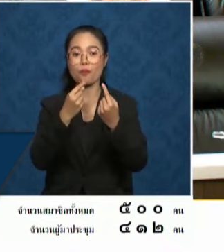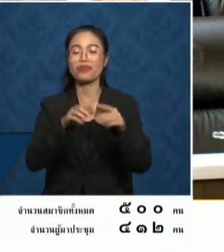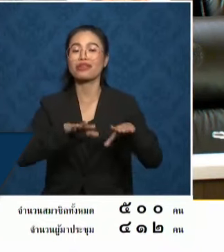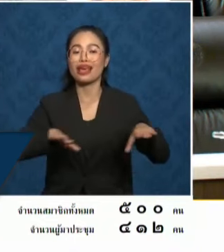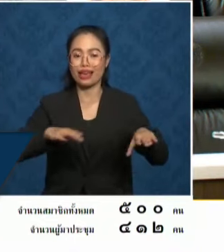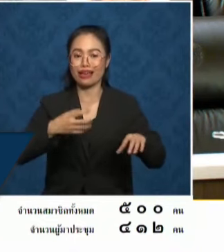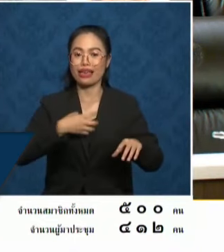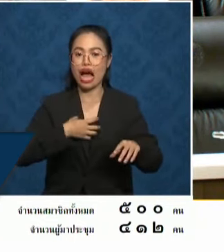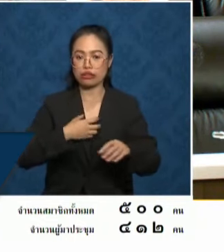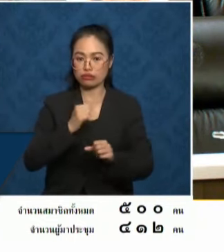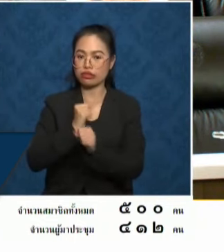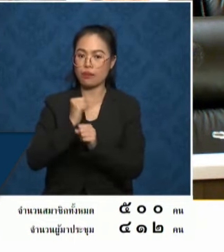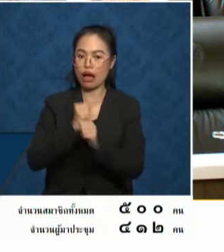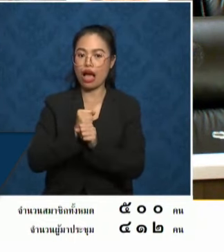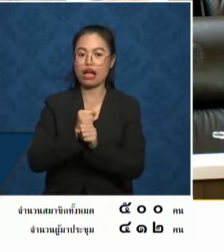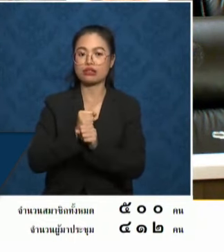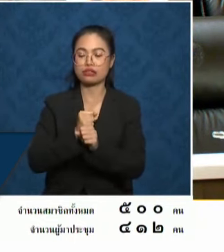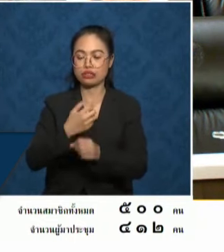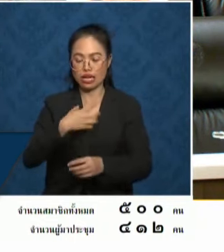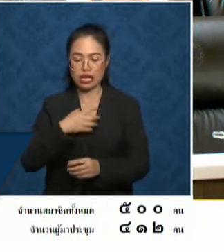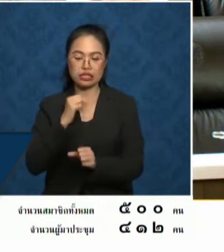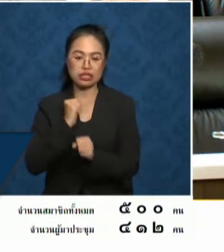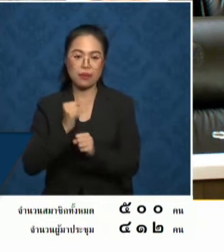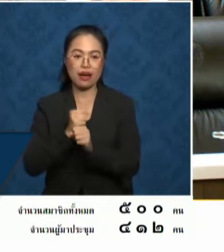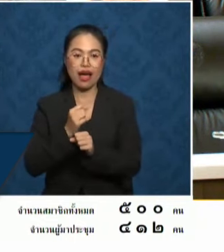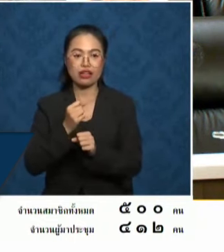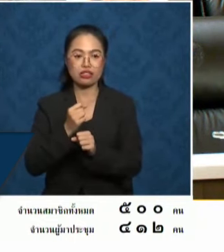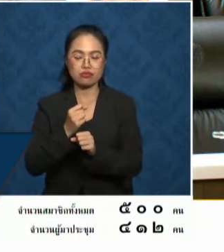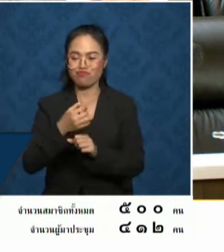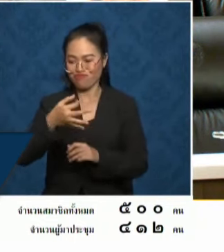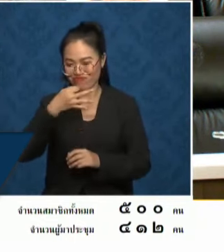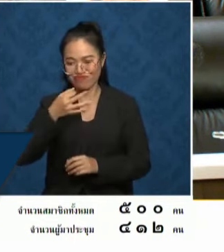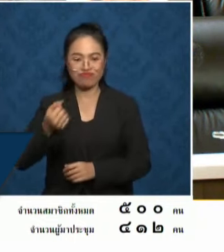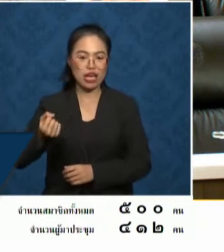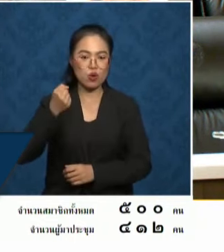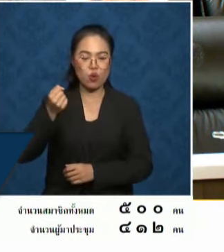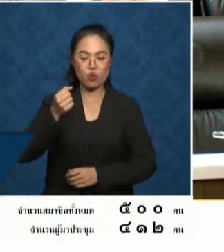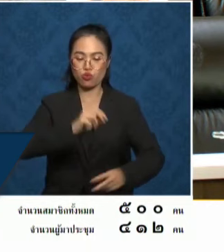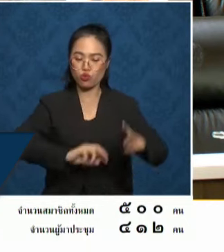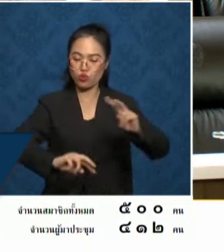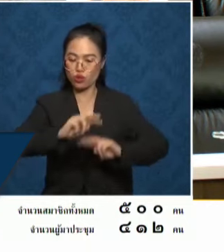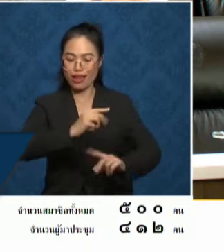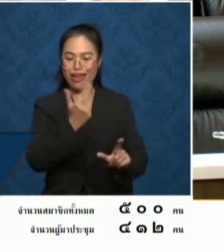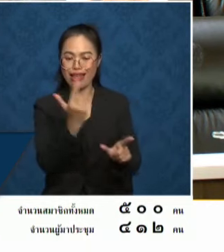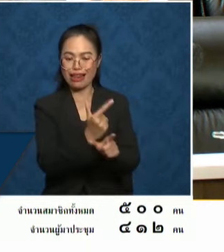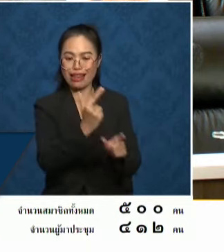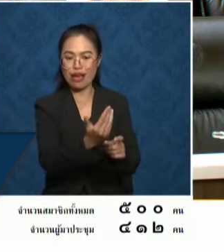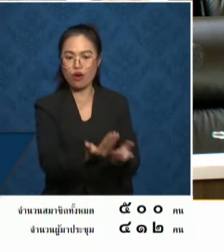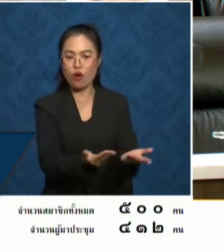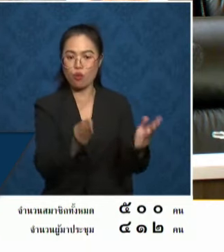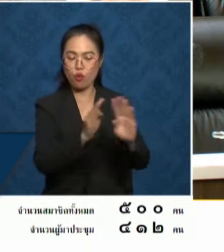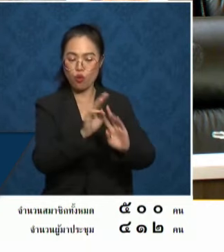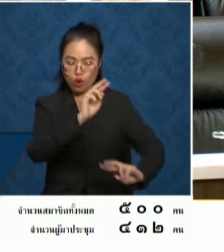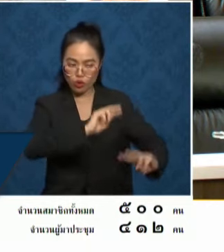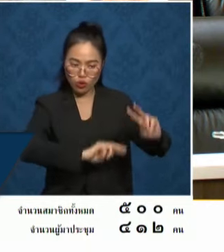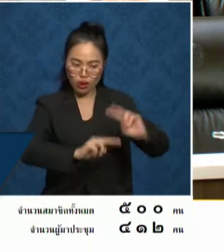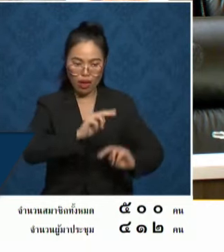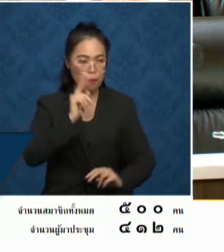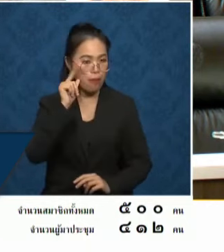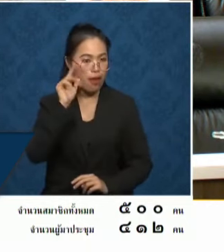งานเขาต้องการงานประเภทที่งานที่มีความมั่นคงที่จะสามารถดูแลพ่อแม่ของเขาได้